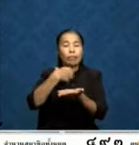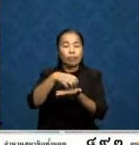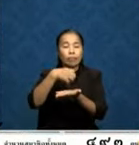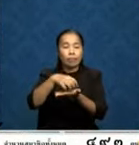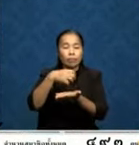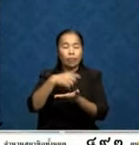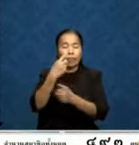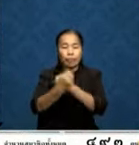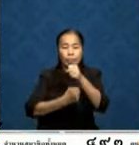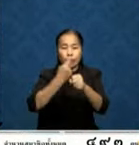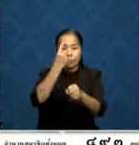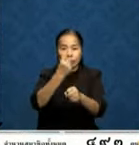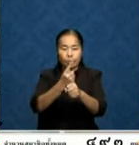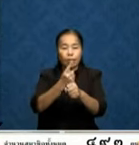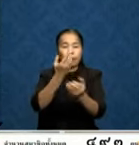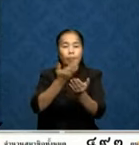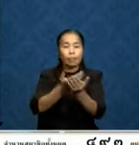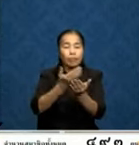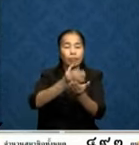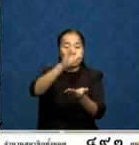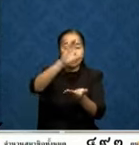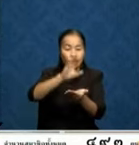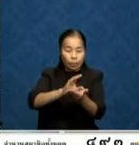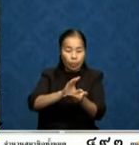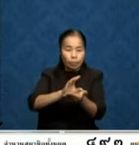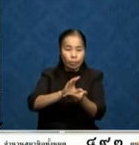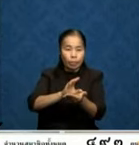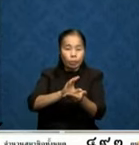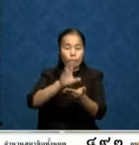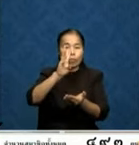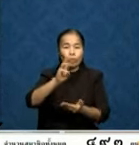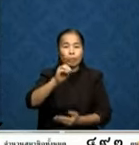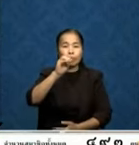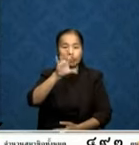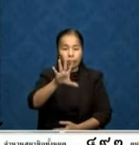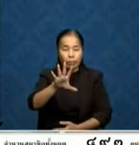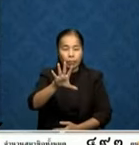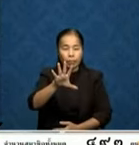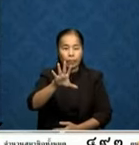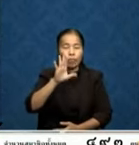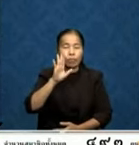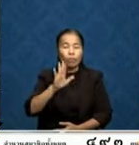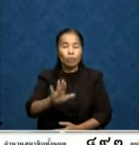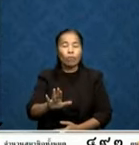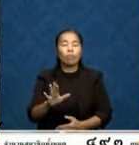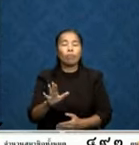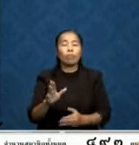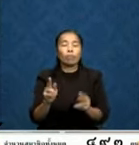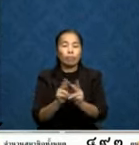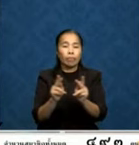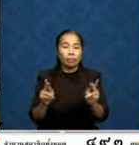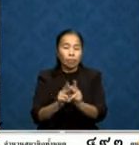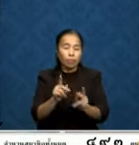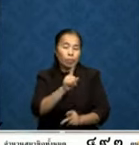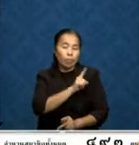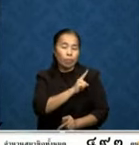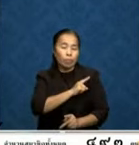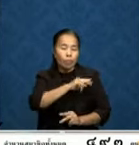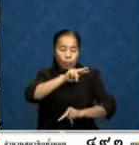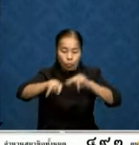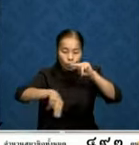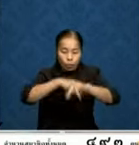ประจำปีงบประมาณพ.ศ. 2565ของคณะกรรมการกำกับกิจการพลังง